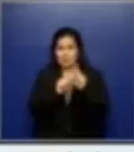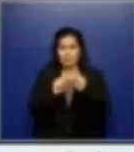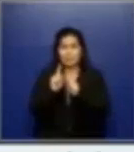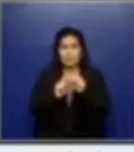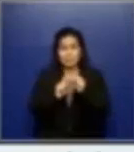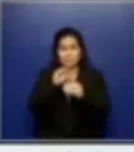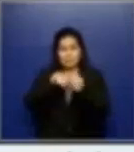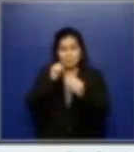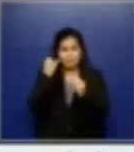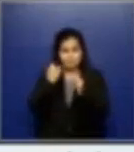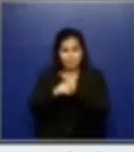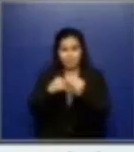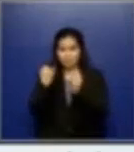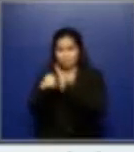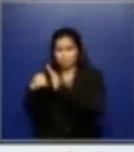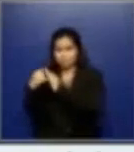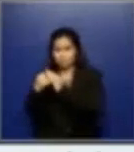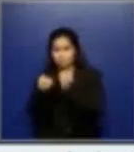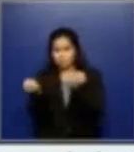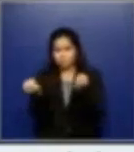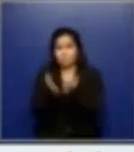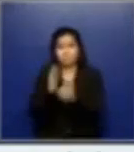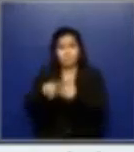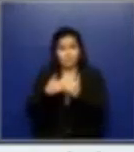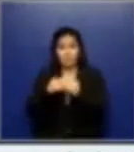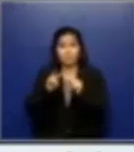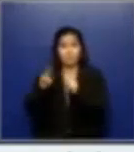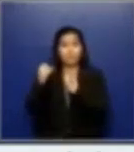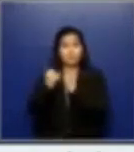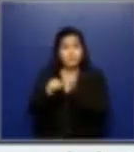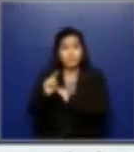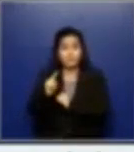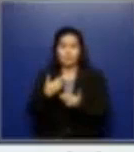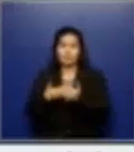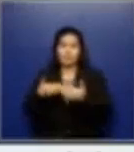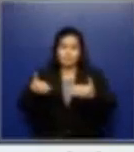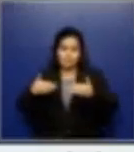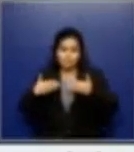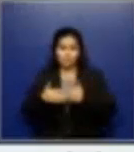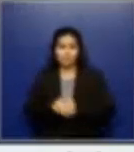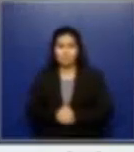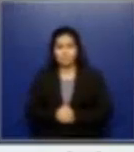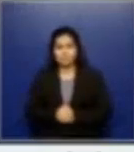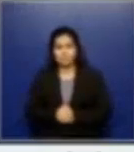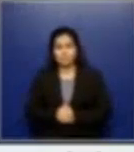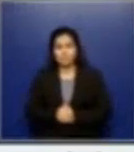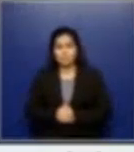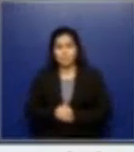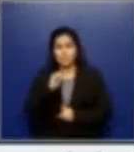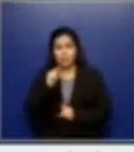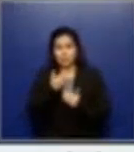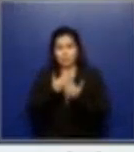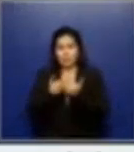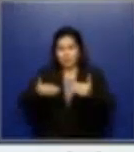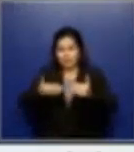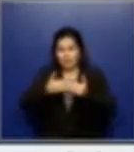ดมันก็จะผิดต่อตัวที่สองผิดอะไรครับรายได้บอกว่าจะจัดเก็บได้เท่าไหร่นะ